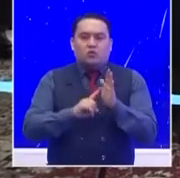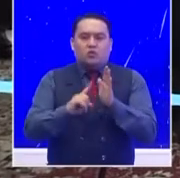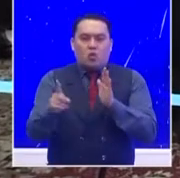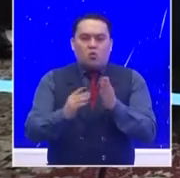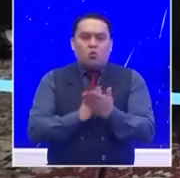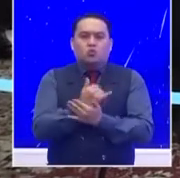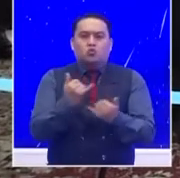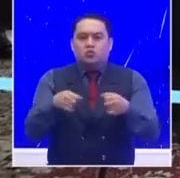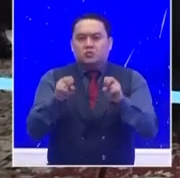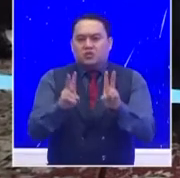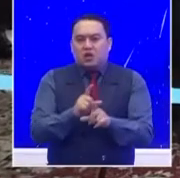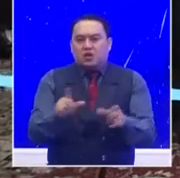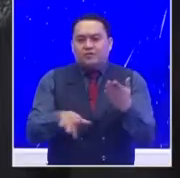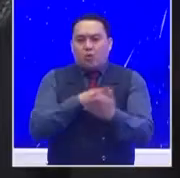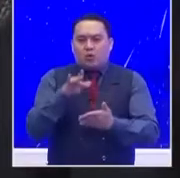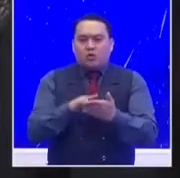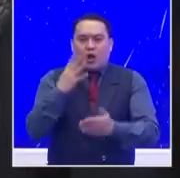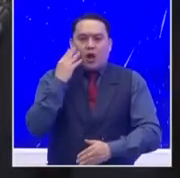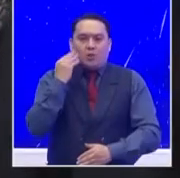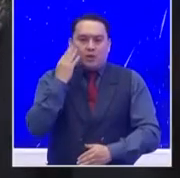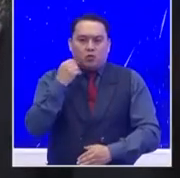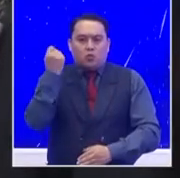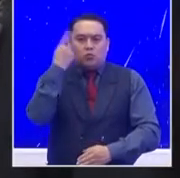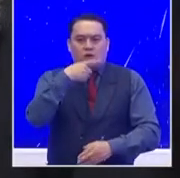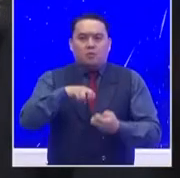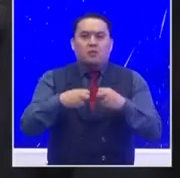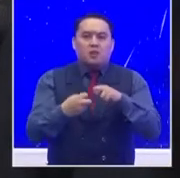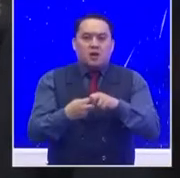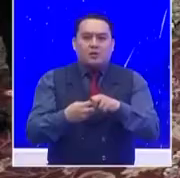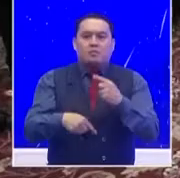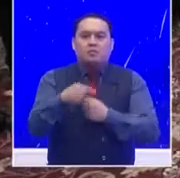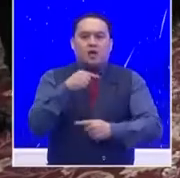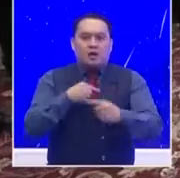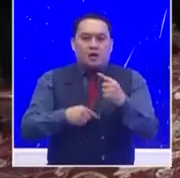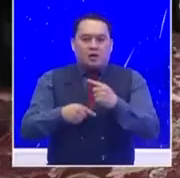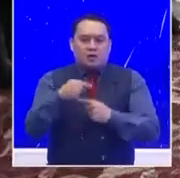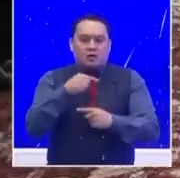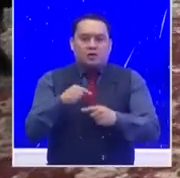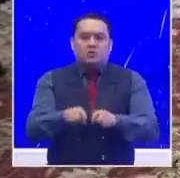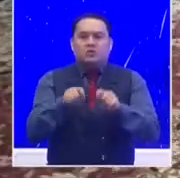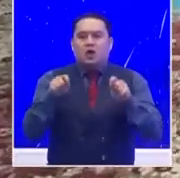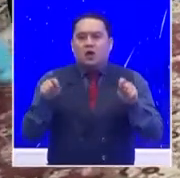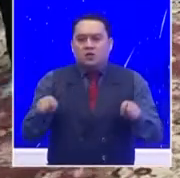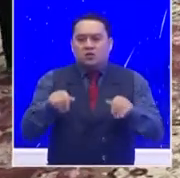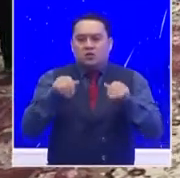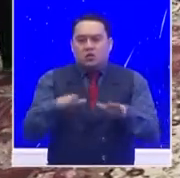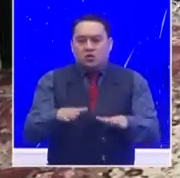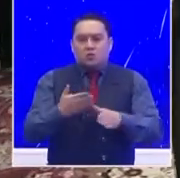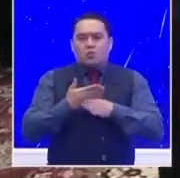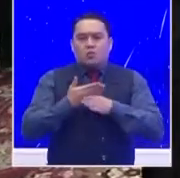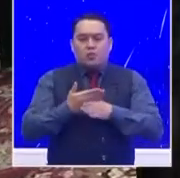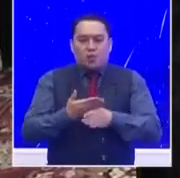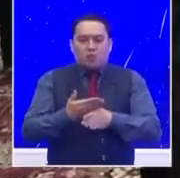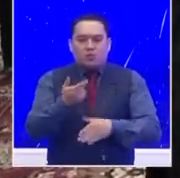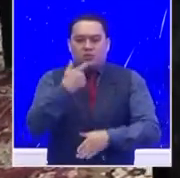услугами специалистов в город алматы узнав о проблеме sich an предприниматель арайлым ярким баева решила протянуть руку помощи